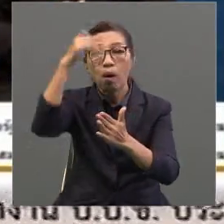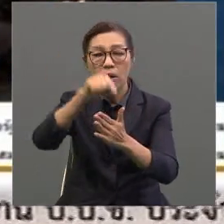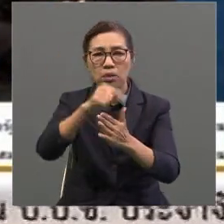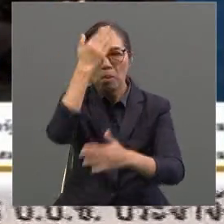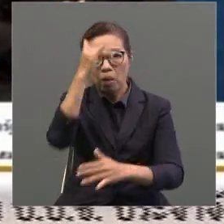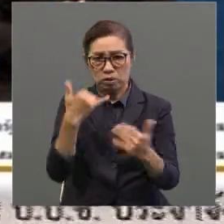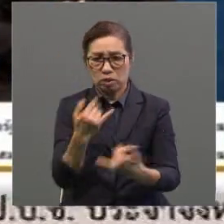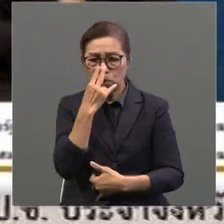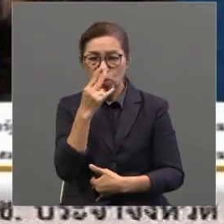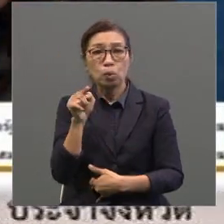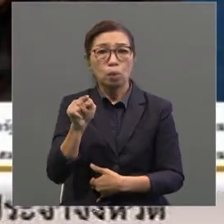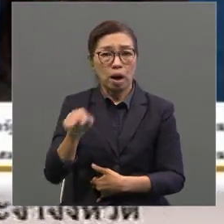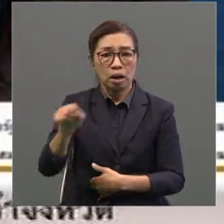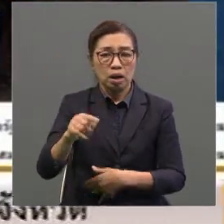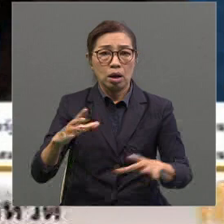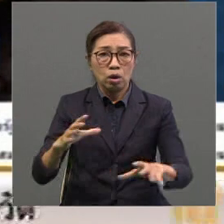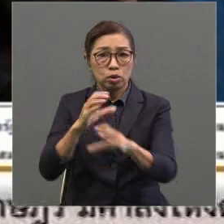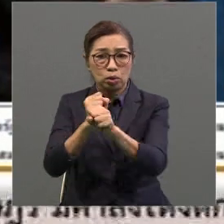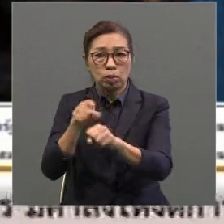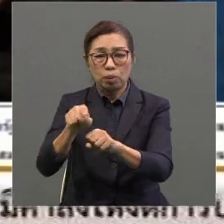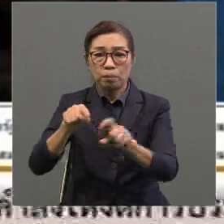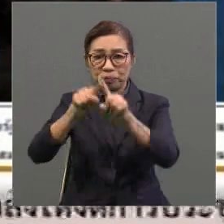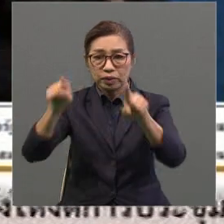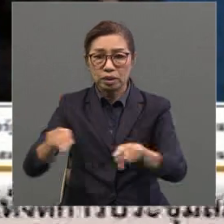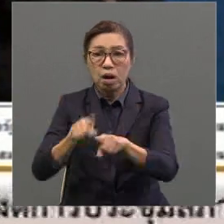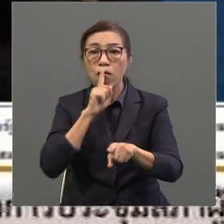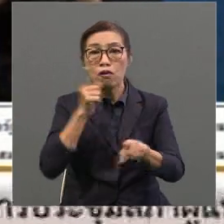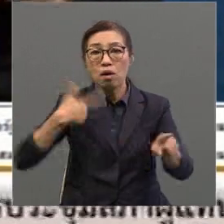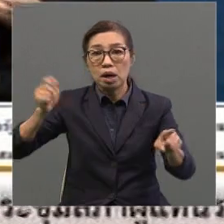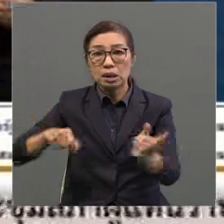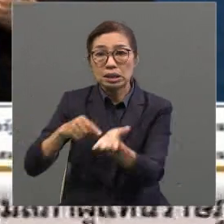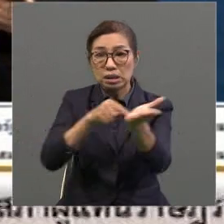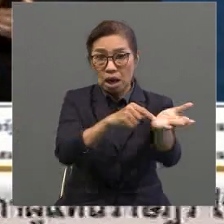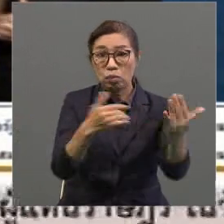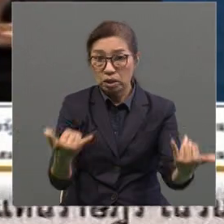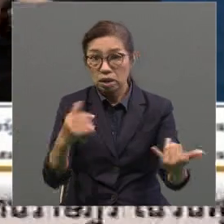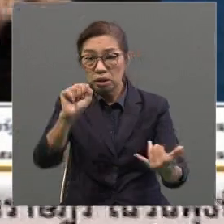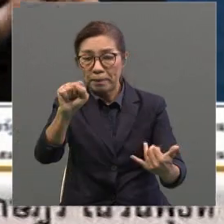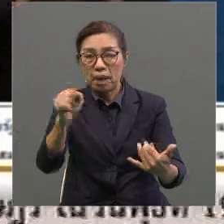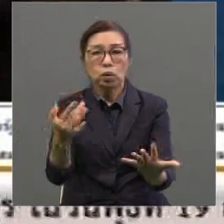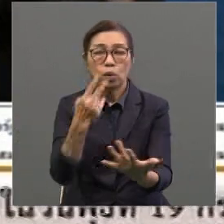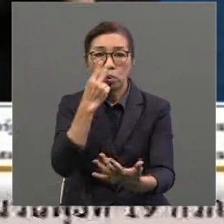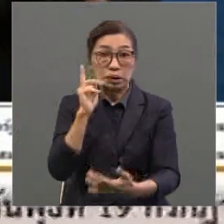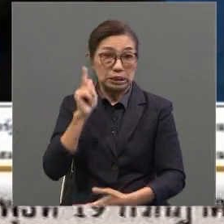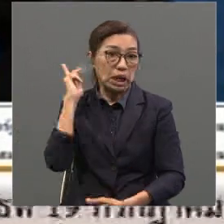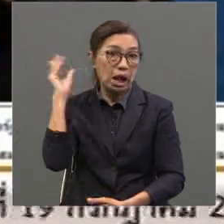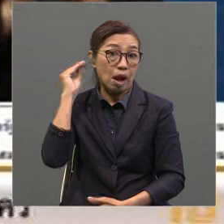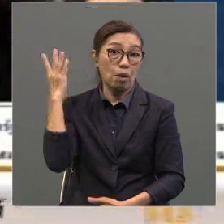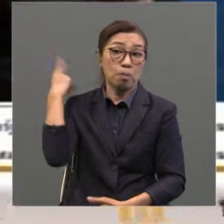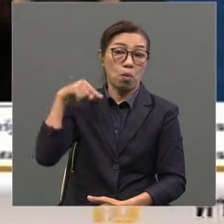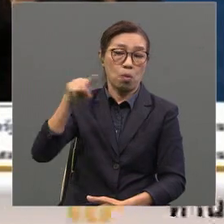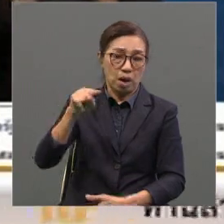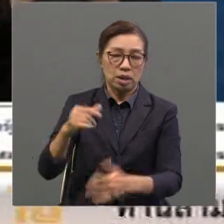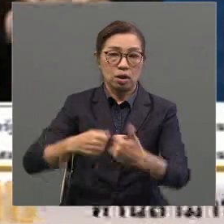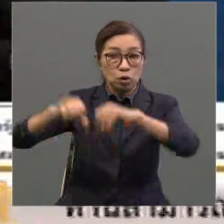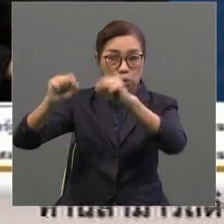ตรวจสอบกันว่าผู้ตรวจการแผ่นดินสรุปแล้วเนี่ยจะส่งให้ศาลรัฐธรรมนูญวินิจฉัยเนี่ยในวันนี้หรือไม่นะคะตอนแรกบีข่าวบอกว่าคือเมื่อวานมีมติ